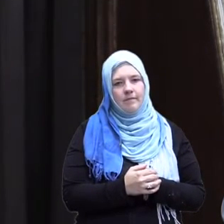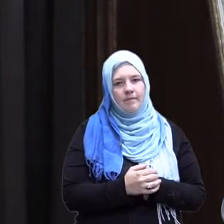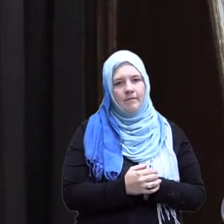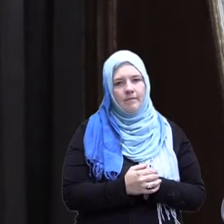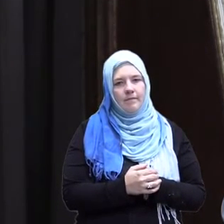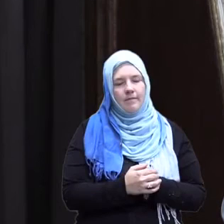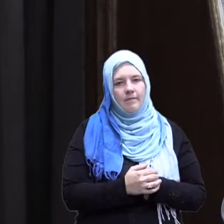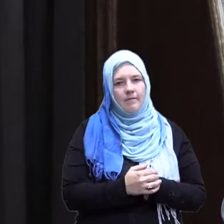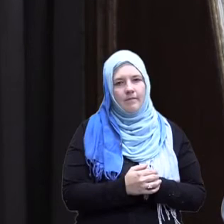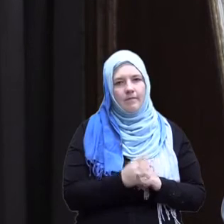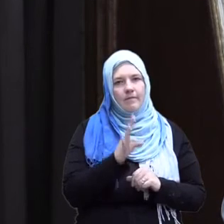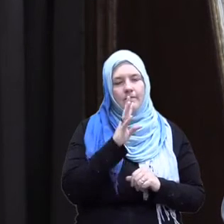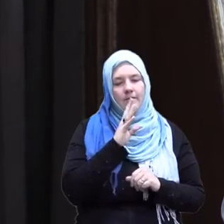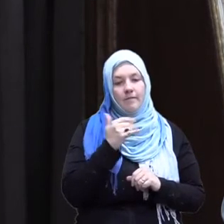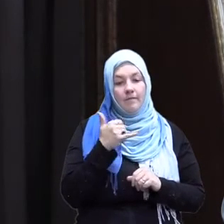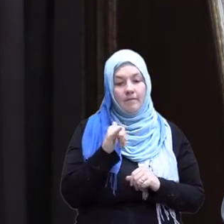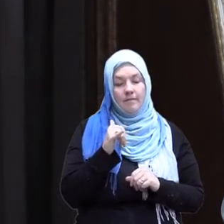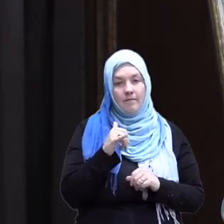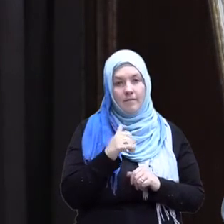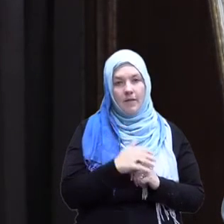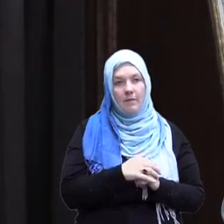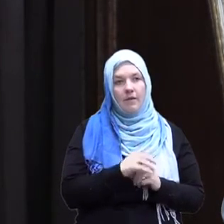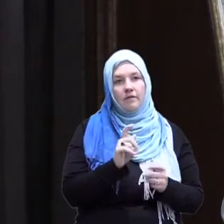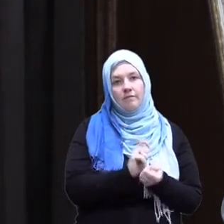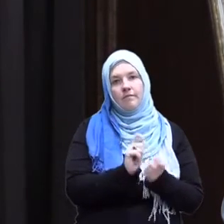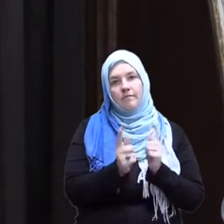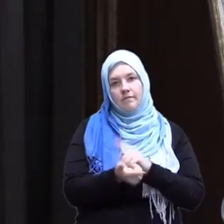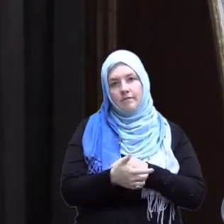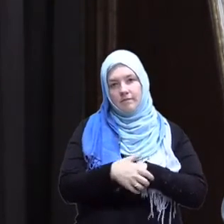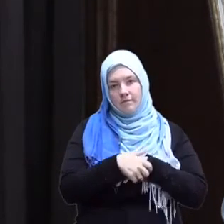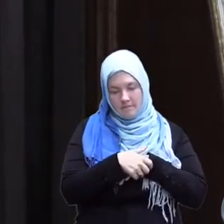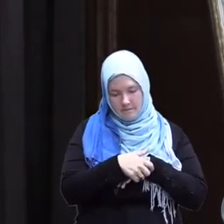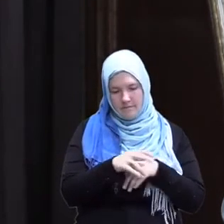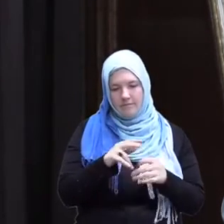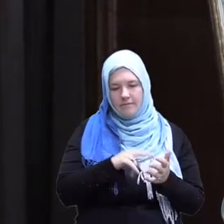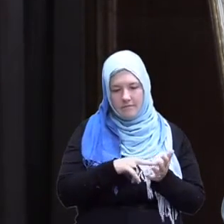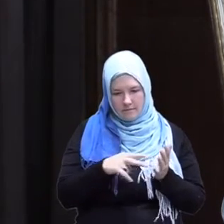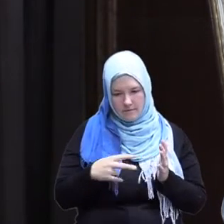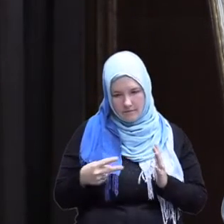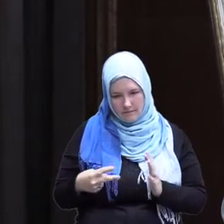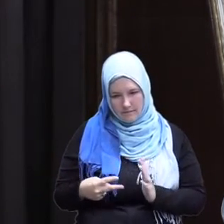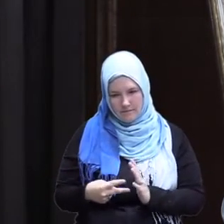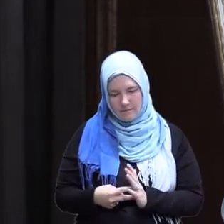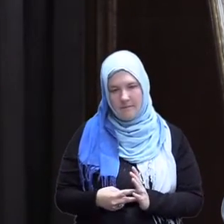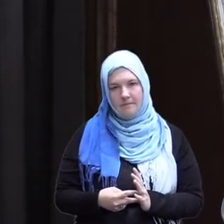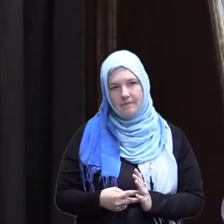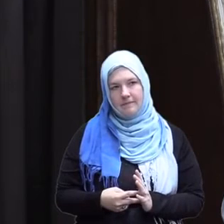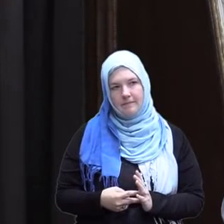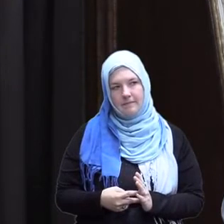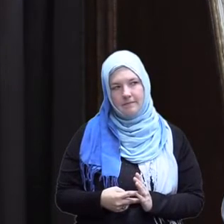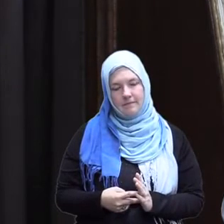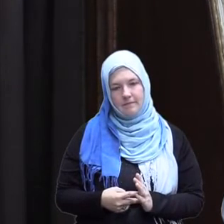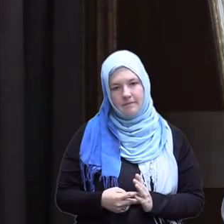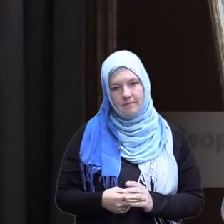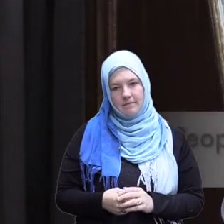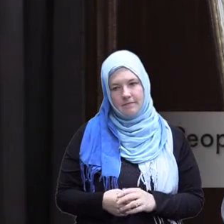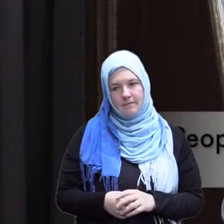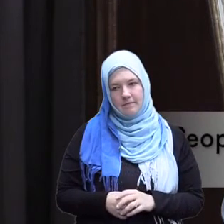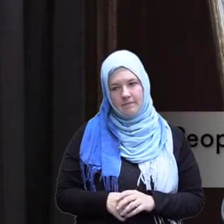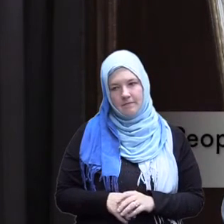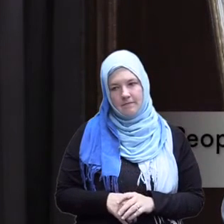لِيَشْتَرُوا بِهِ ثَمَنًا قَلِيلًا فَوَيْلٌ لَهُمْ مِمَّا كَتَبَتْ أَيْدِيهِمْ وَوَيْلٌ لَهُمْ